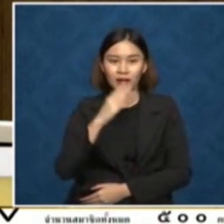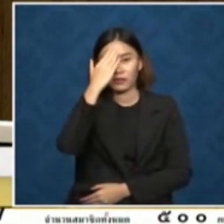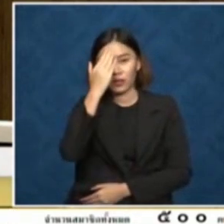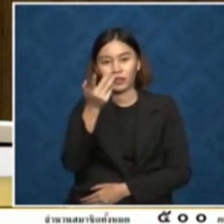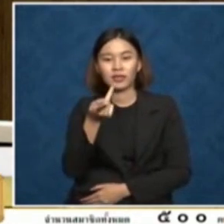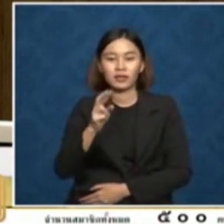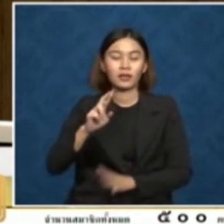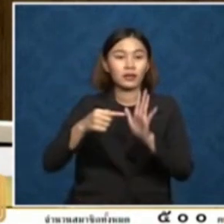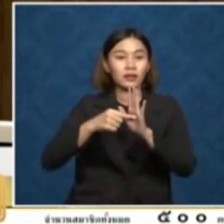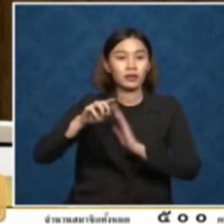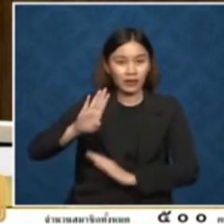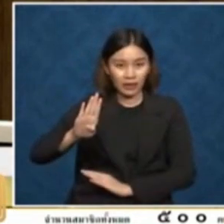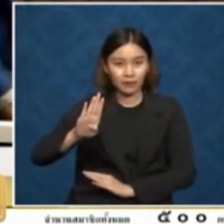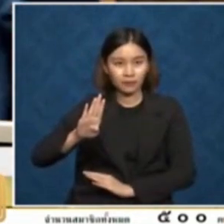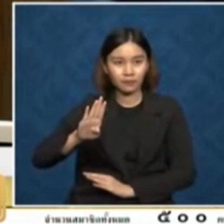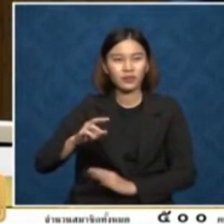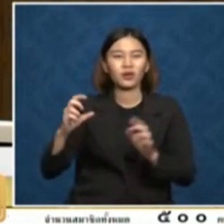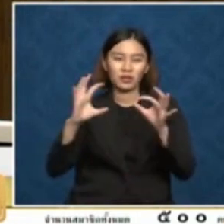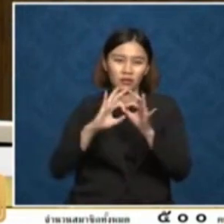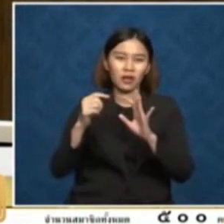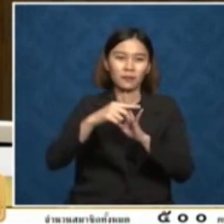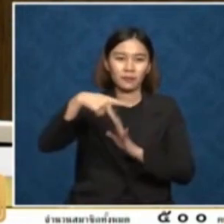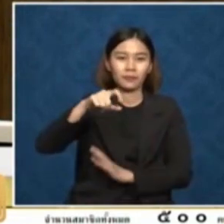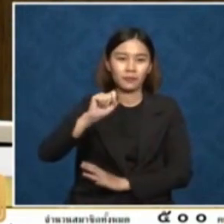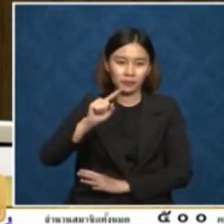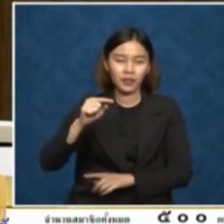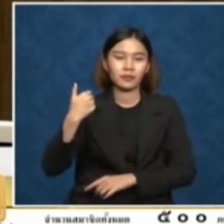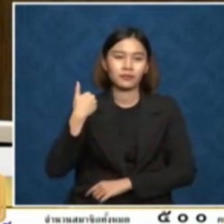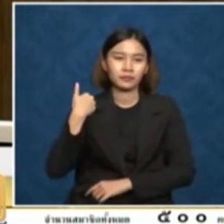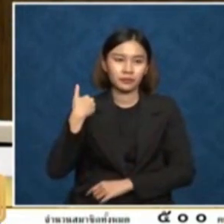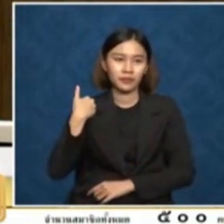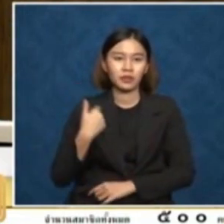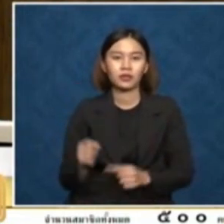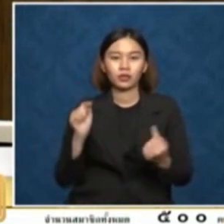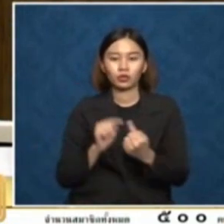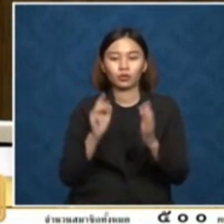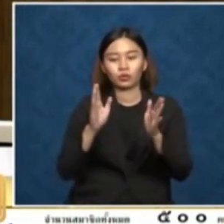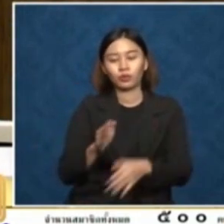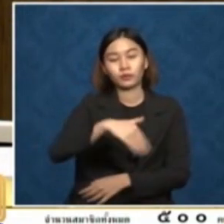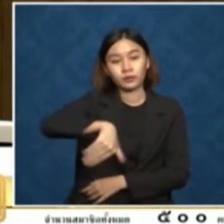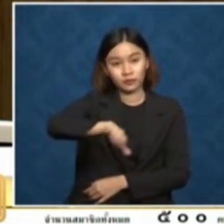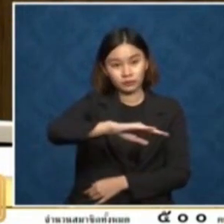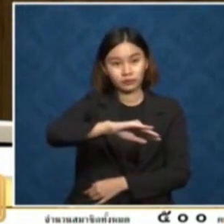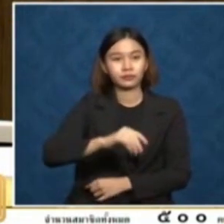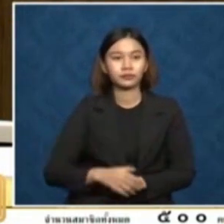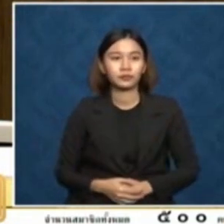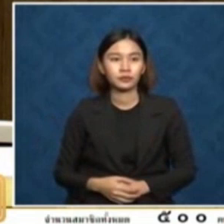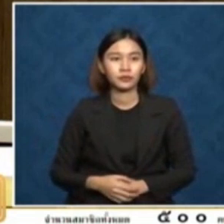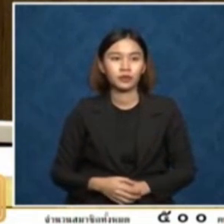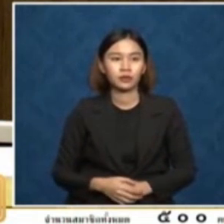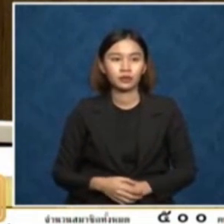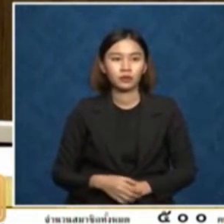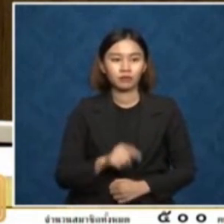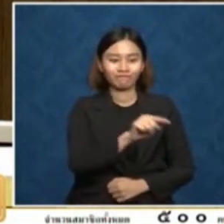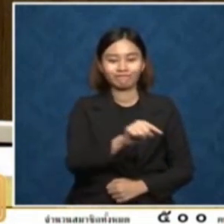วัสดีครับก็เป็นเรื่องเพศของพวกเราและก็ของพวกเขา